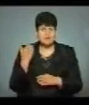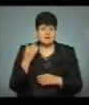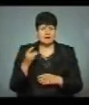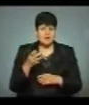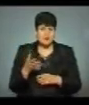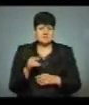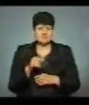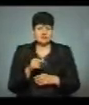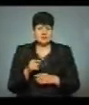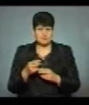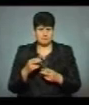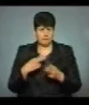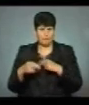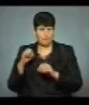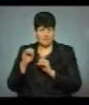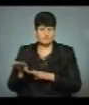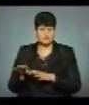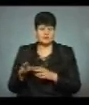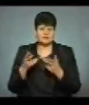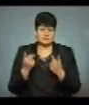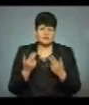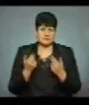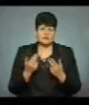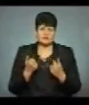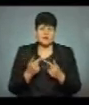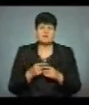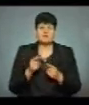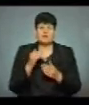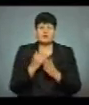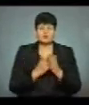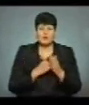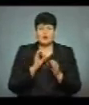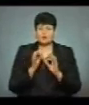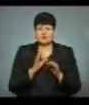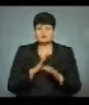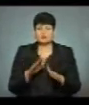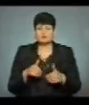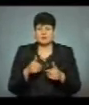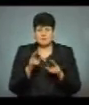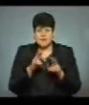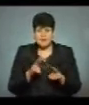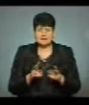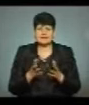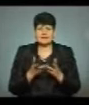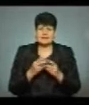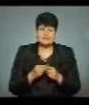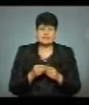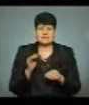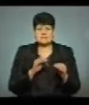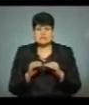її завернули. Саме так, завернули. І в відповідному протоколі консультації нам було рекомендовано переглянути кількість, склад,